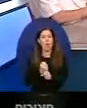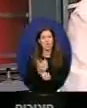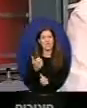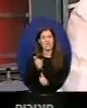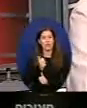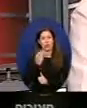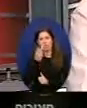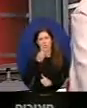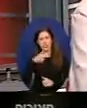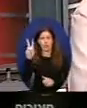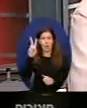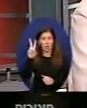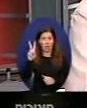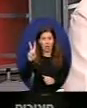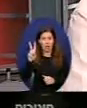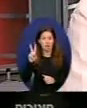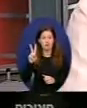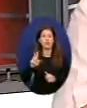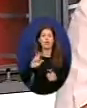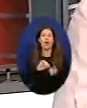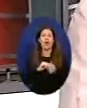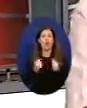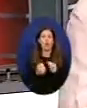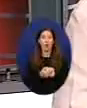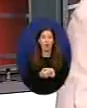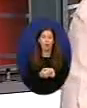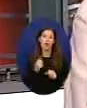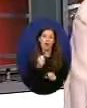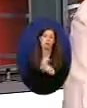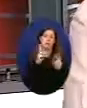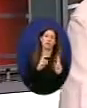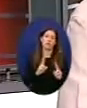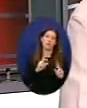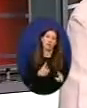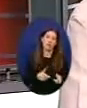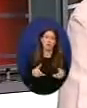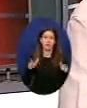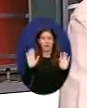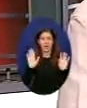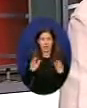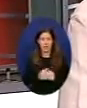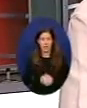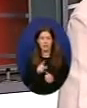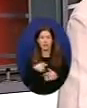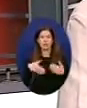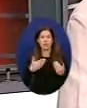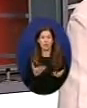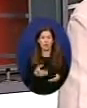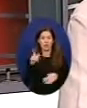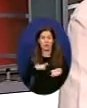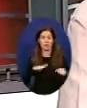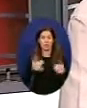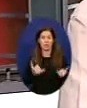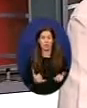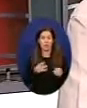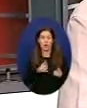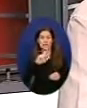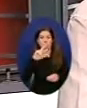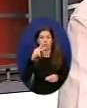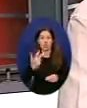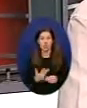נגד, לירט, לא לירט, אלא לפגוע להמנוע, או לעשות הפסקות אש ולהיכנע. זה נותן לדרג המדיני אופציה שלישית. זו אופציה של